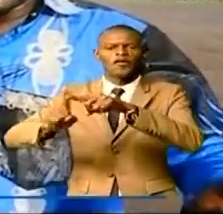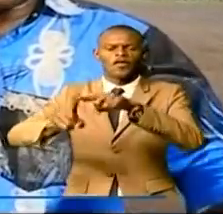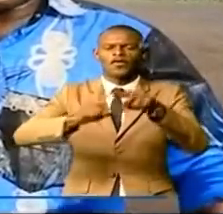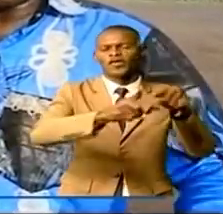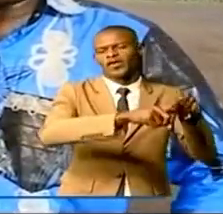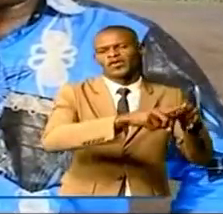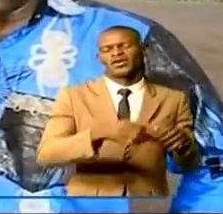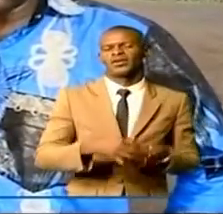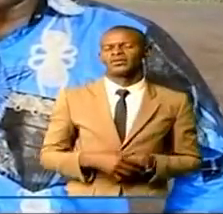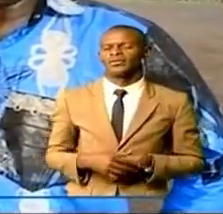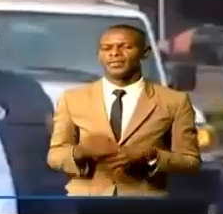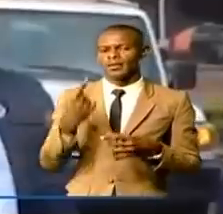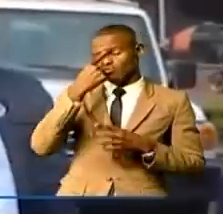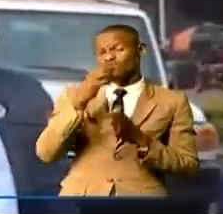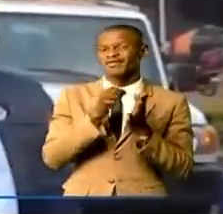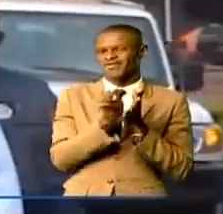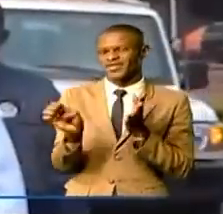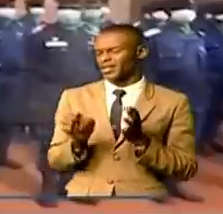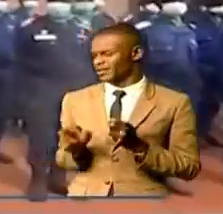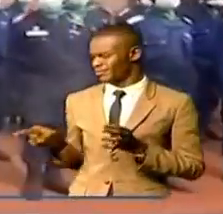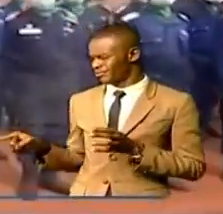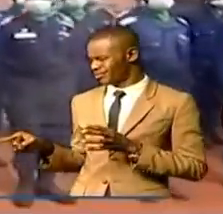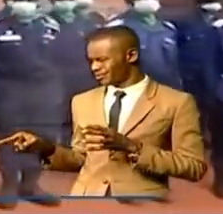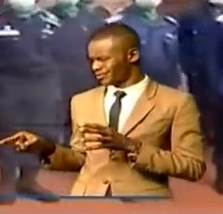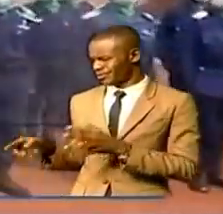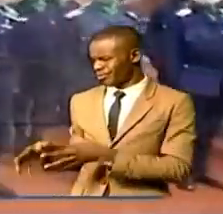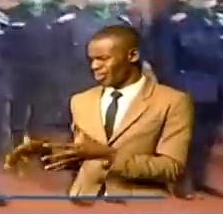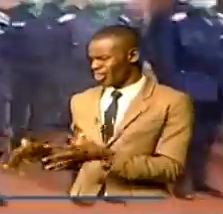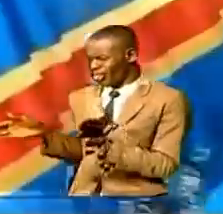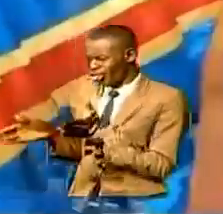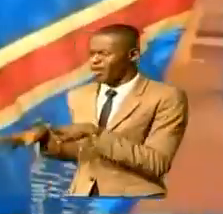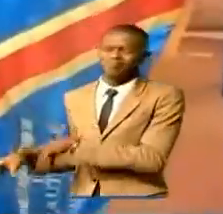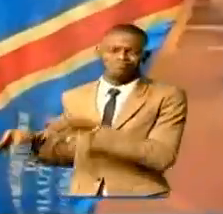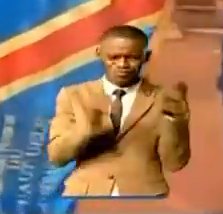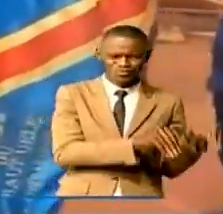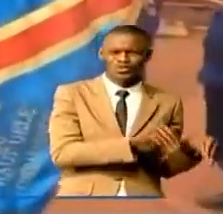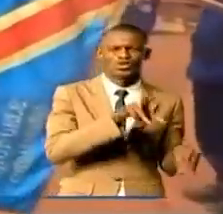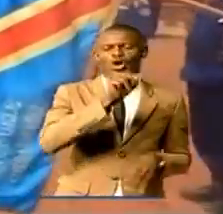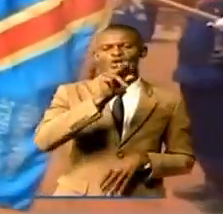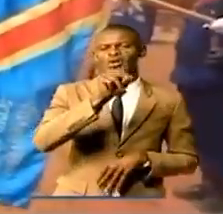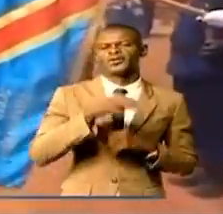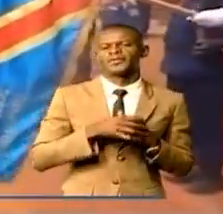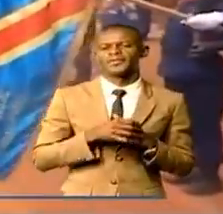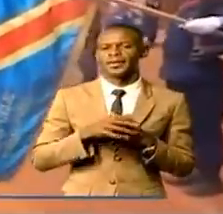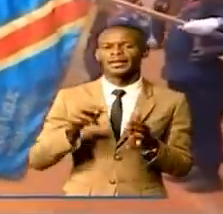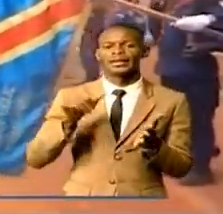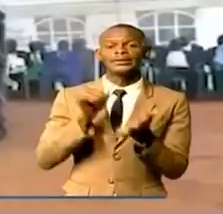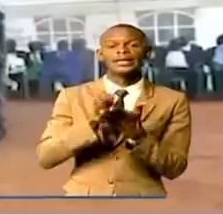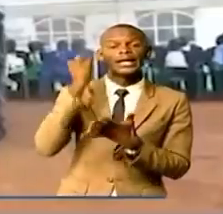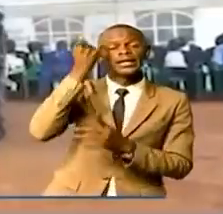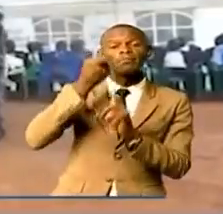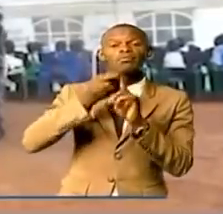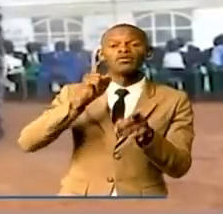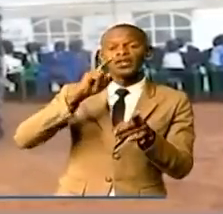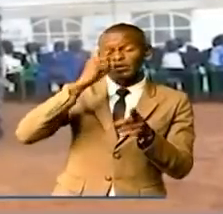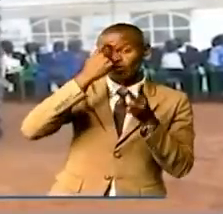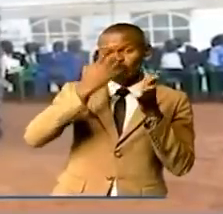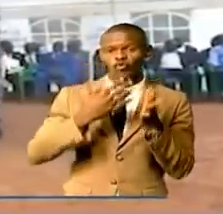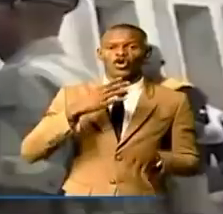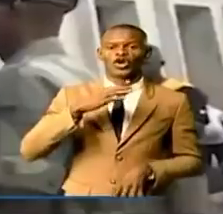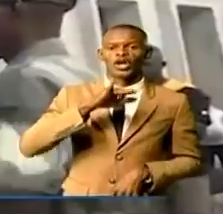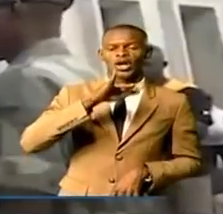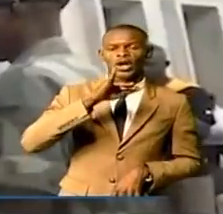des transferts pareils. Depuis son arrivée au pouvoir, le gouverneur du Haut-Tuilé, Christophe Bessienenonga, avait l'évolution